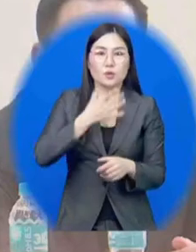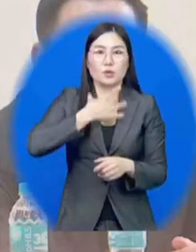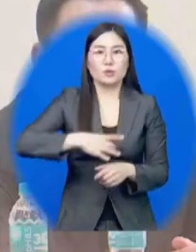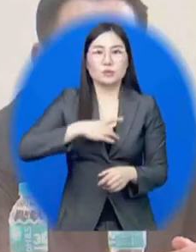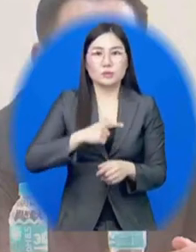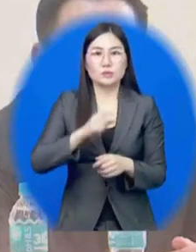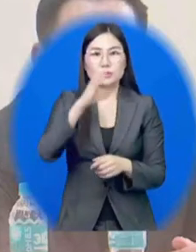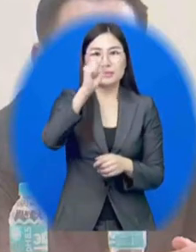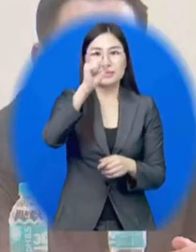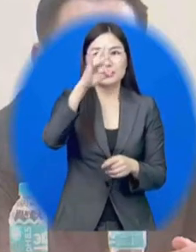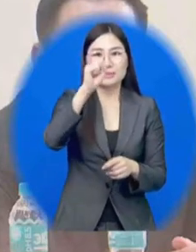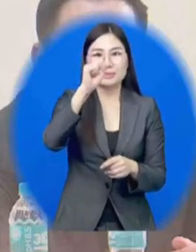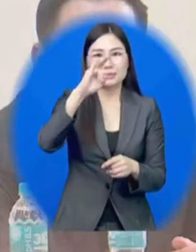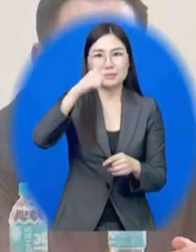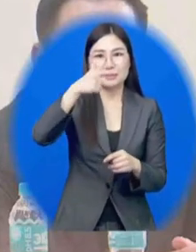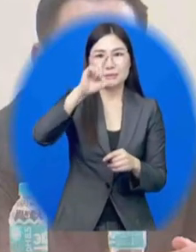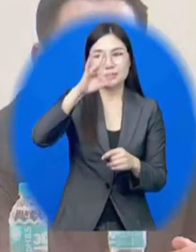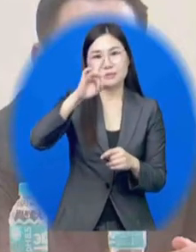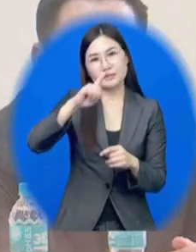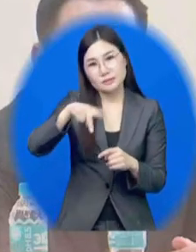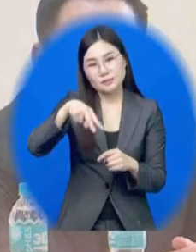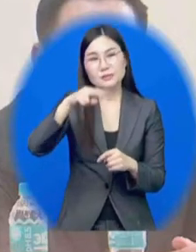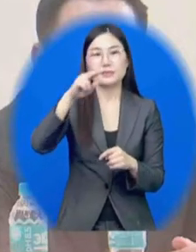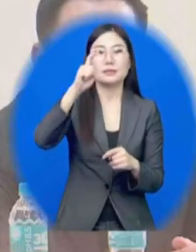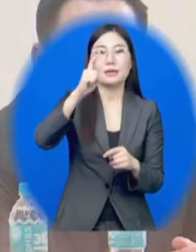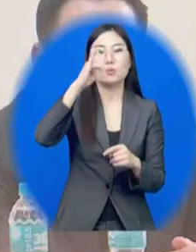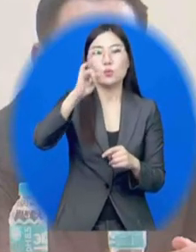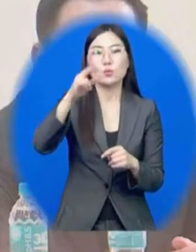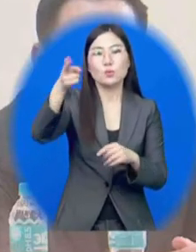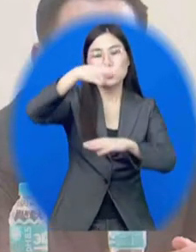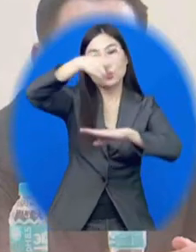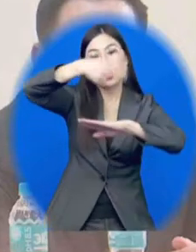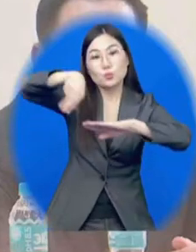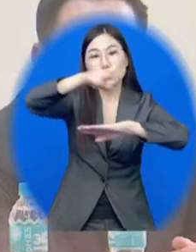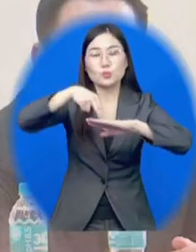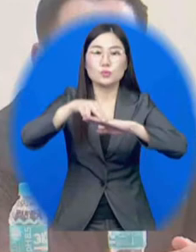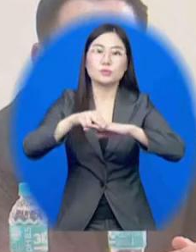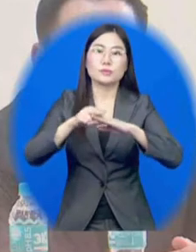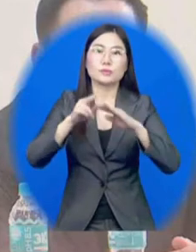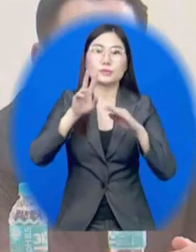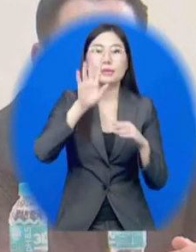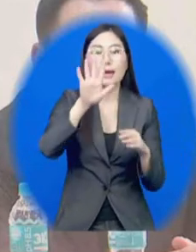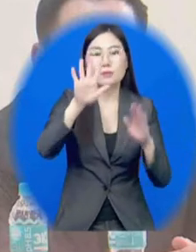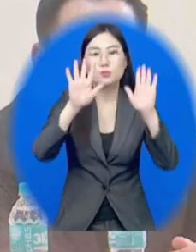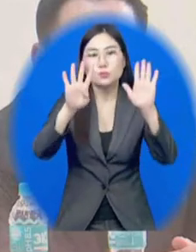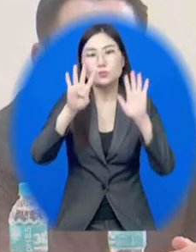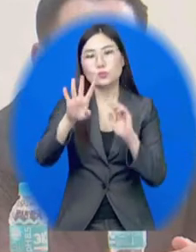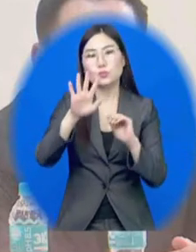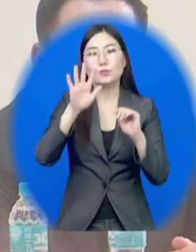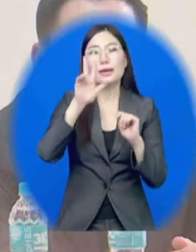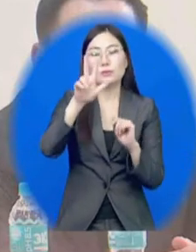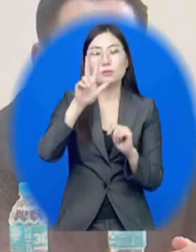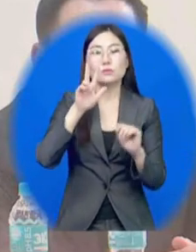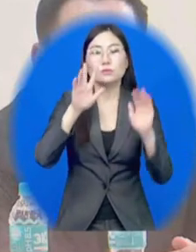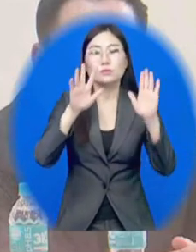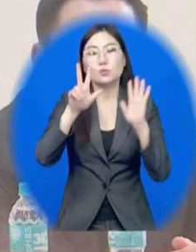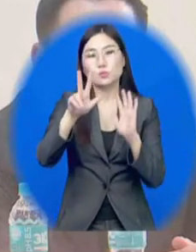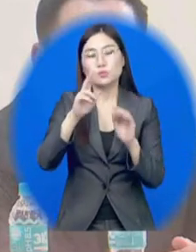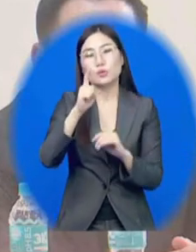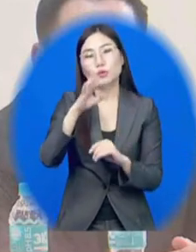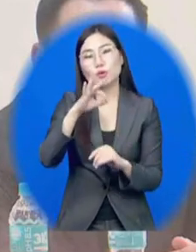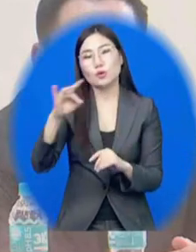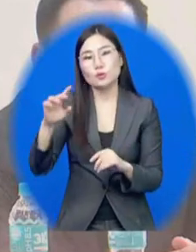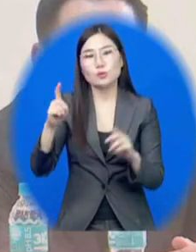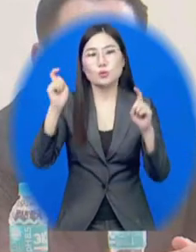Улсын хурлын гишүүн Сарангэрэл хаан улс дүүргийн 13, 14 дэх хорооны иргэдтэй уулзлаа. За үлцэт хороололд амжирч байгаа иргэдийн хувьд